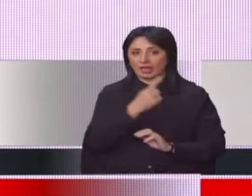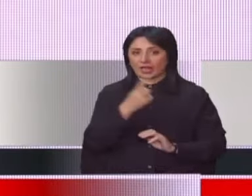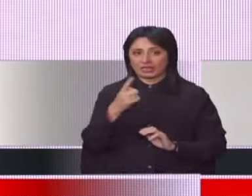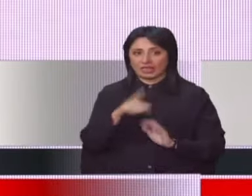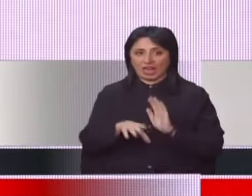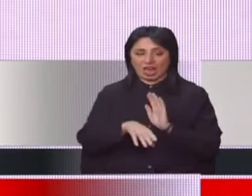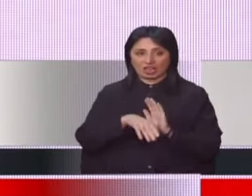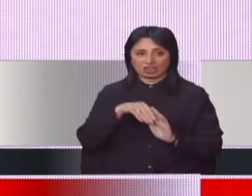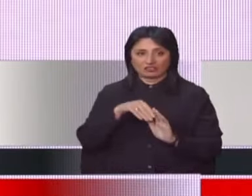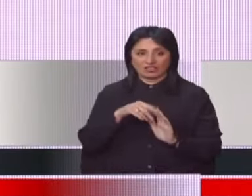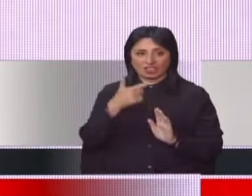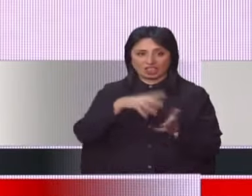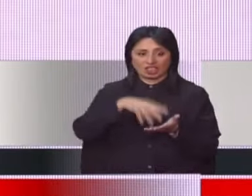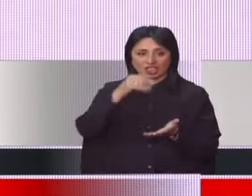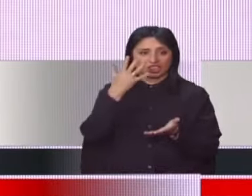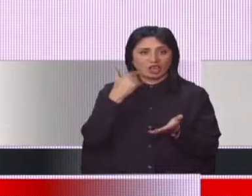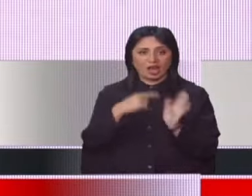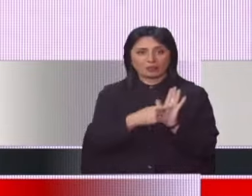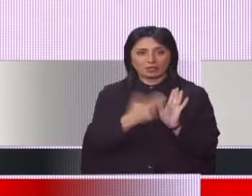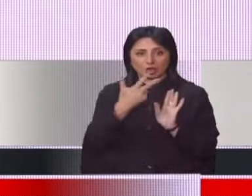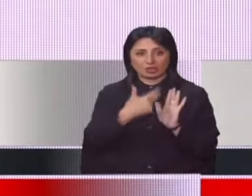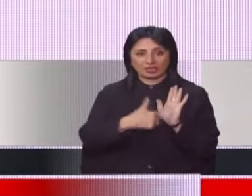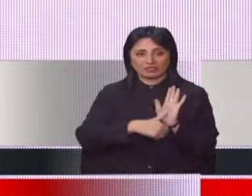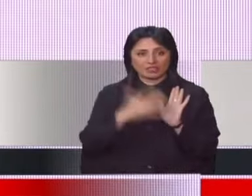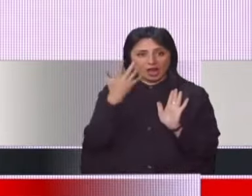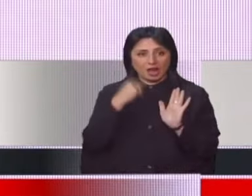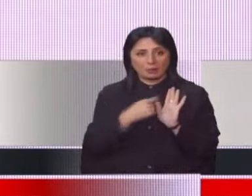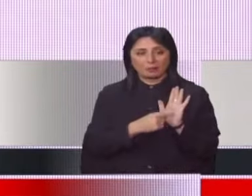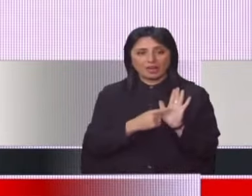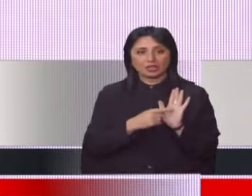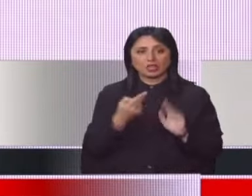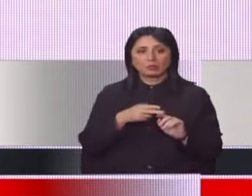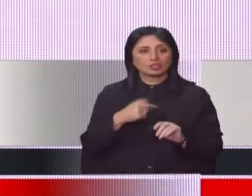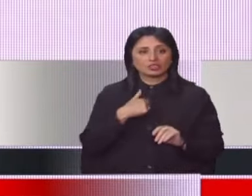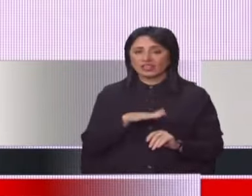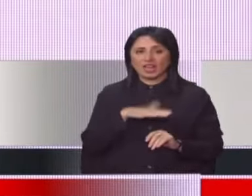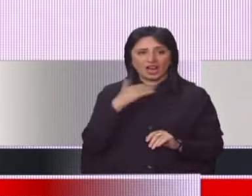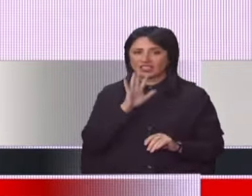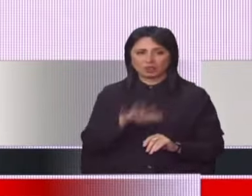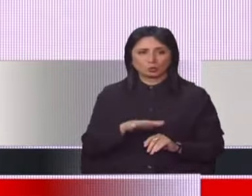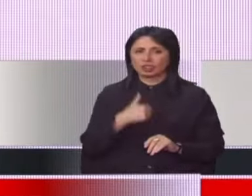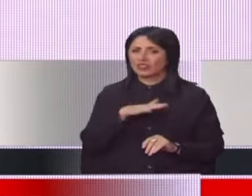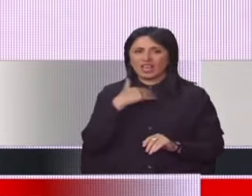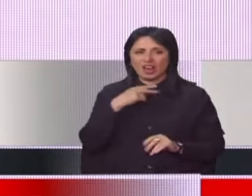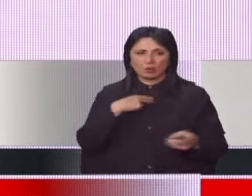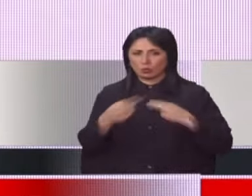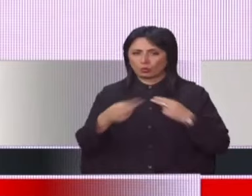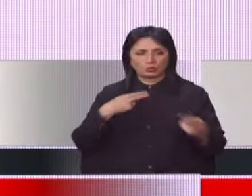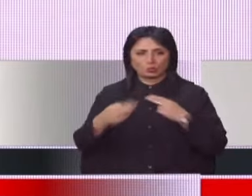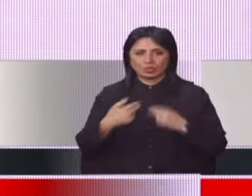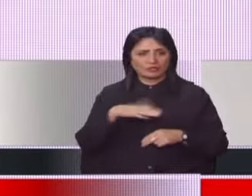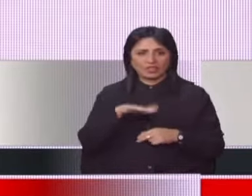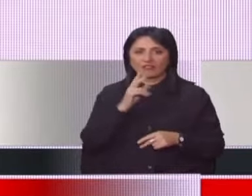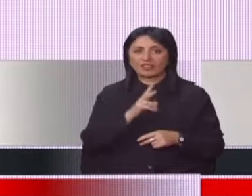ერთადერთი არჩევანი გაქვთ რომ გირჩი გააფერადოთ, 36 გააფერადოთ, იმიტომ რომ ჩვენ არ გვინდა ეს სიძულვილი, ჩვენ არ გვინდა შურისძიება, ჩვენ არ